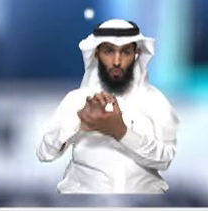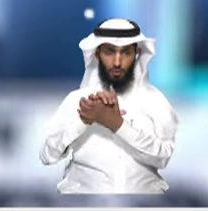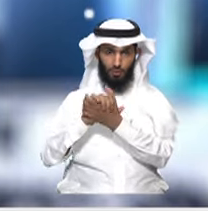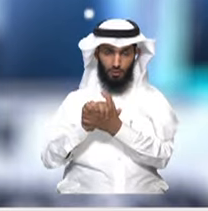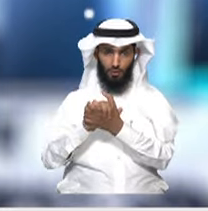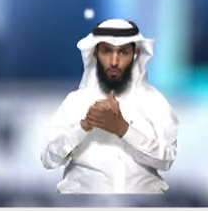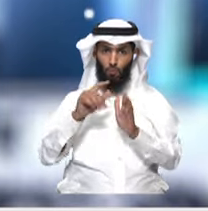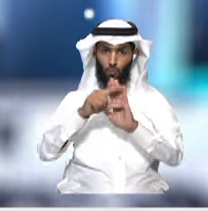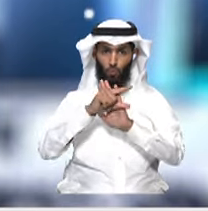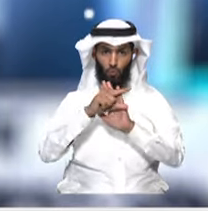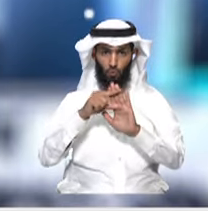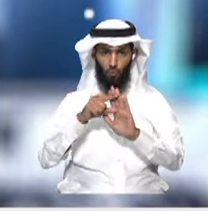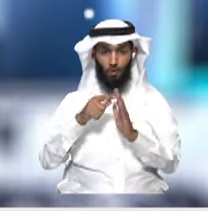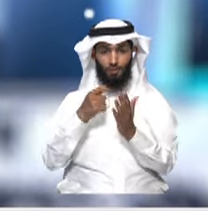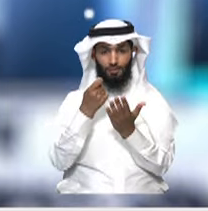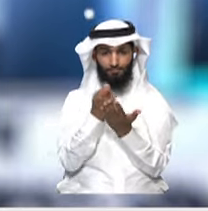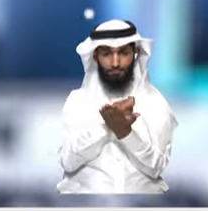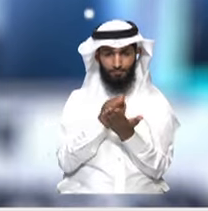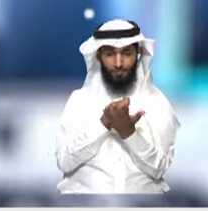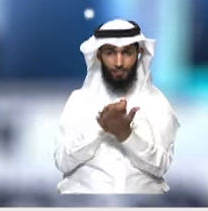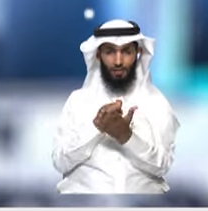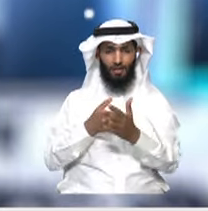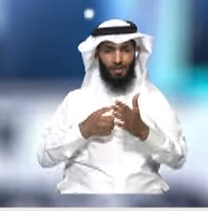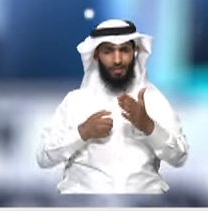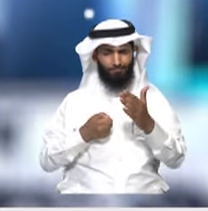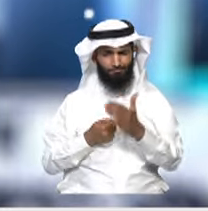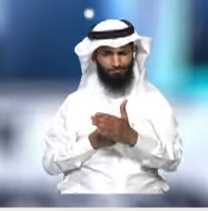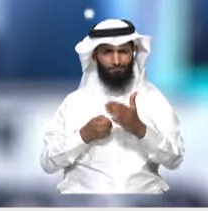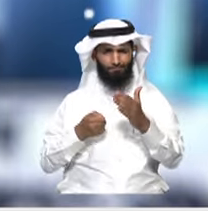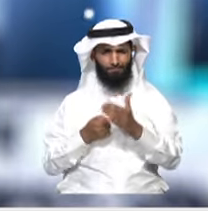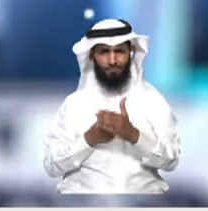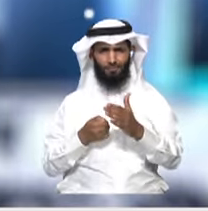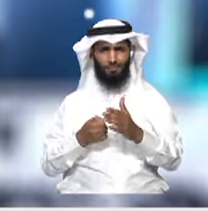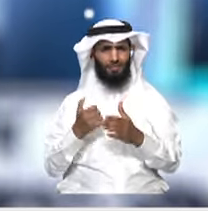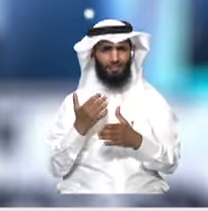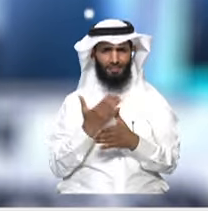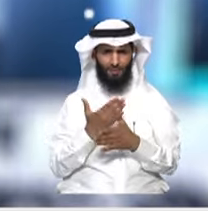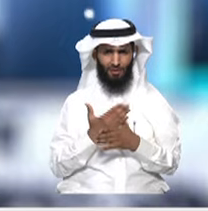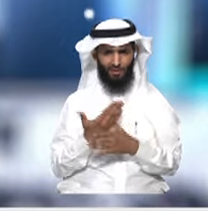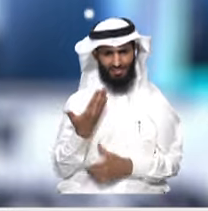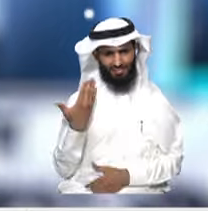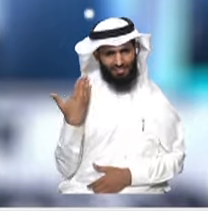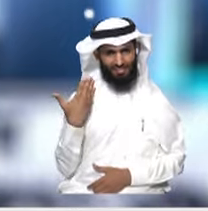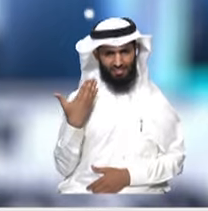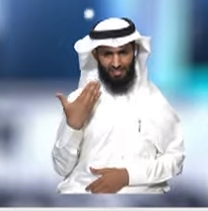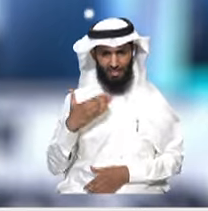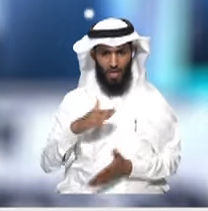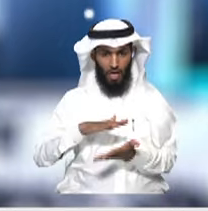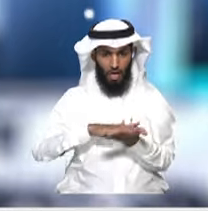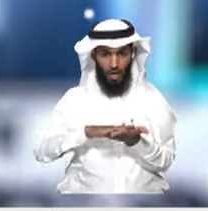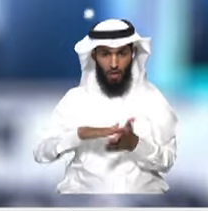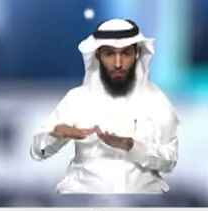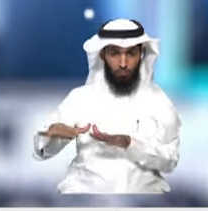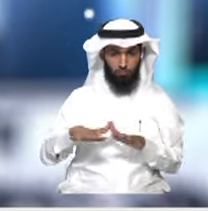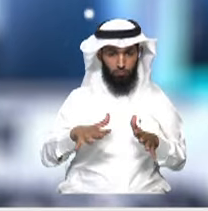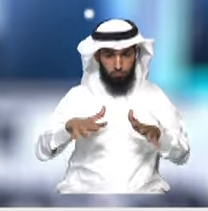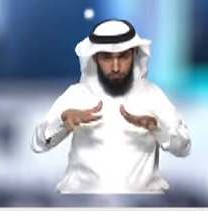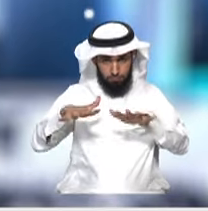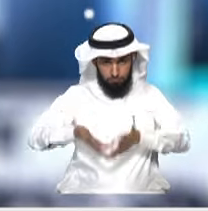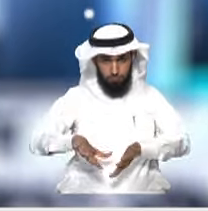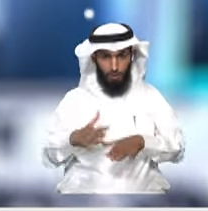ضمنها سمو خالص تعازيه وصادق مواساته بضحايا الانهيارات الارضيه جراء الامطار الغزيره التي